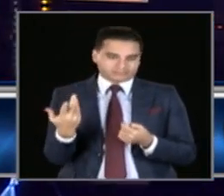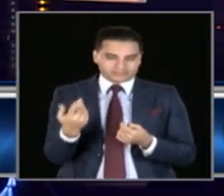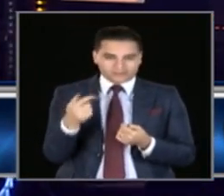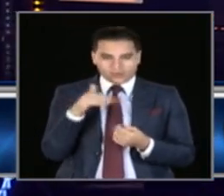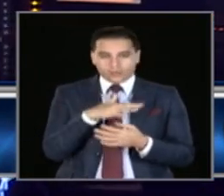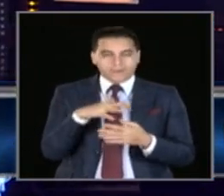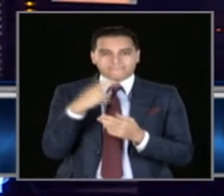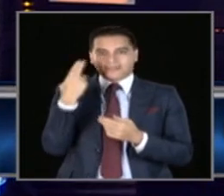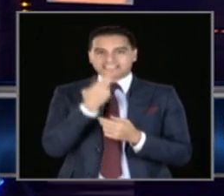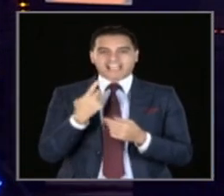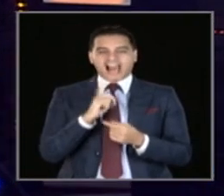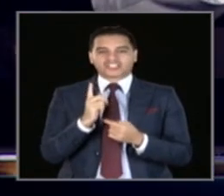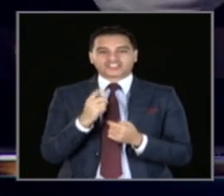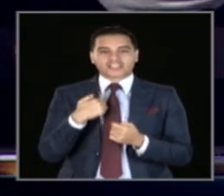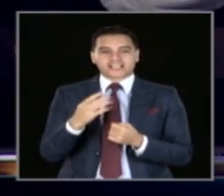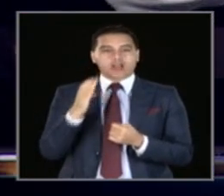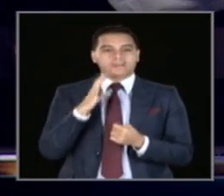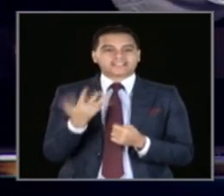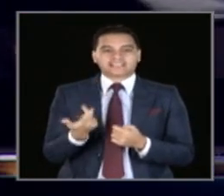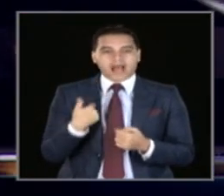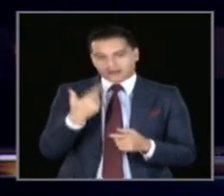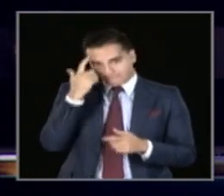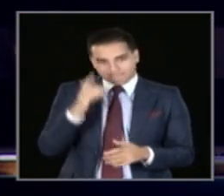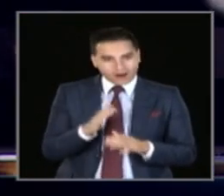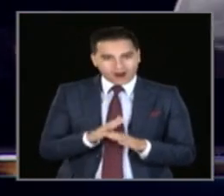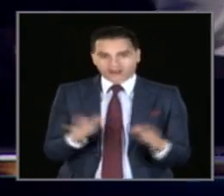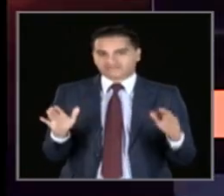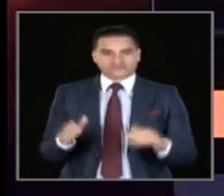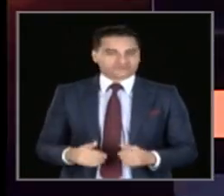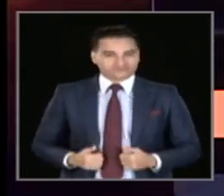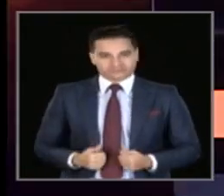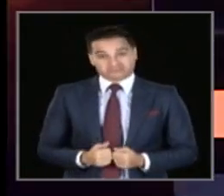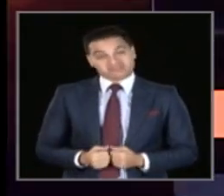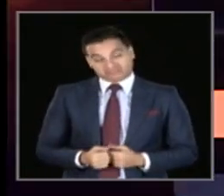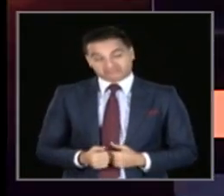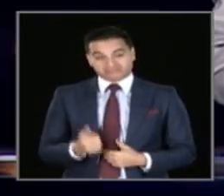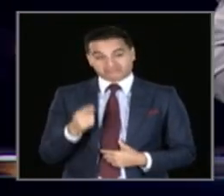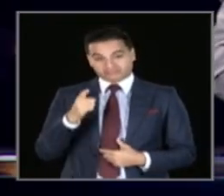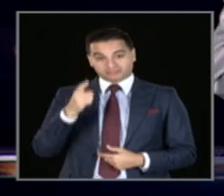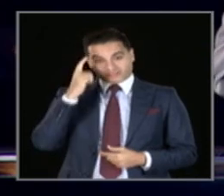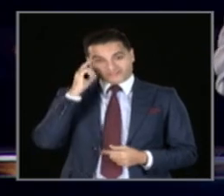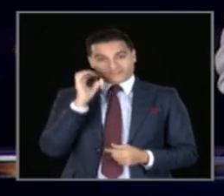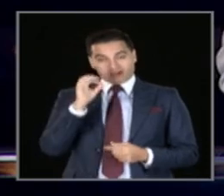محدش يسألني هو جاوب السؤال ده بالسرعة دي ازاي، انا ما اعرفش. يعني دي